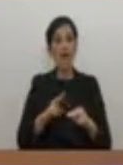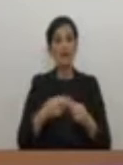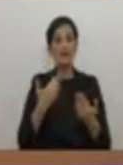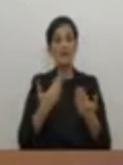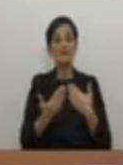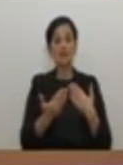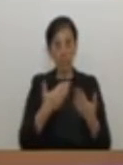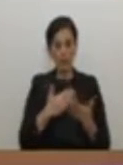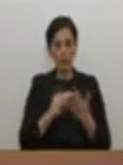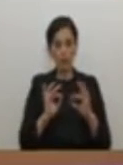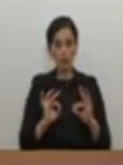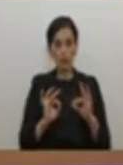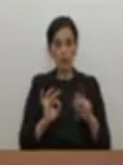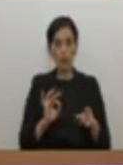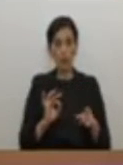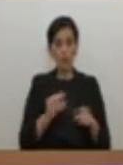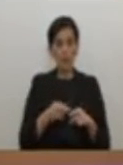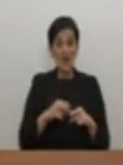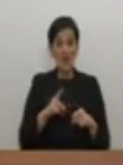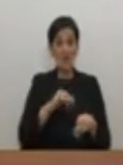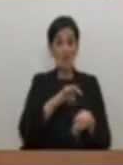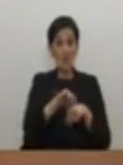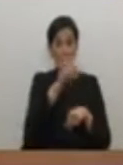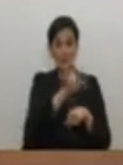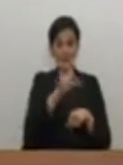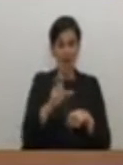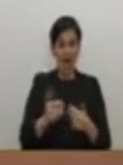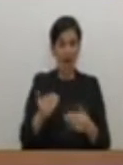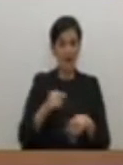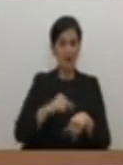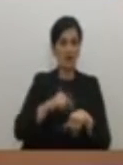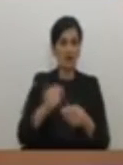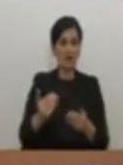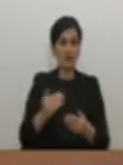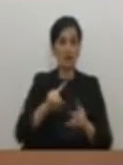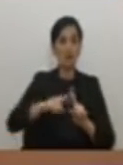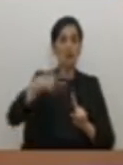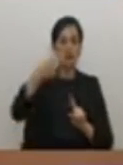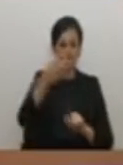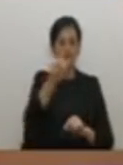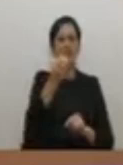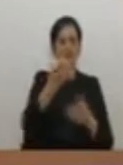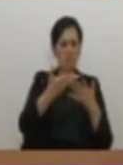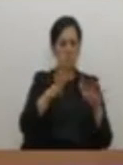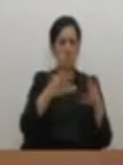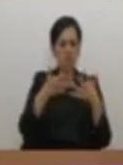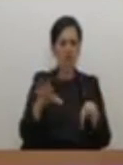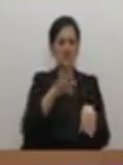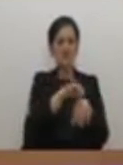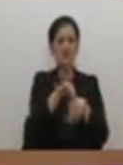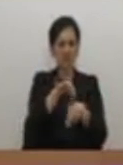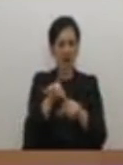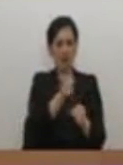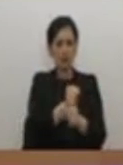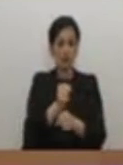არ სწორედ, რომელიც უქმნის იმ მოძალადეებს შემდგომ კიდევ უფრო მეტი ძალადობის